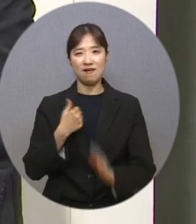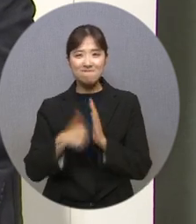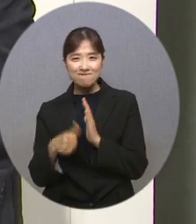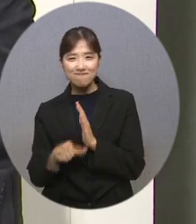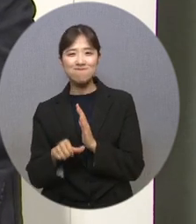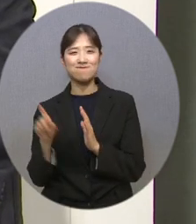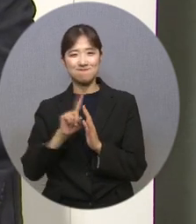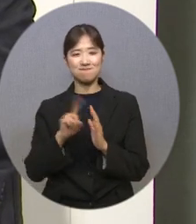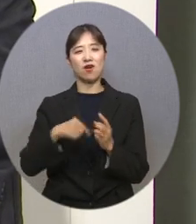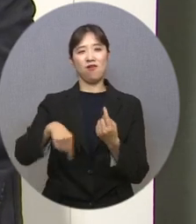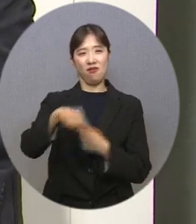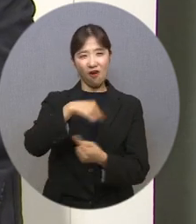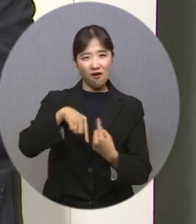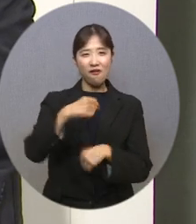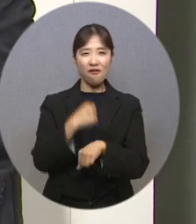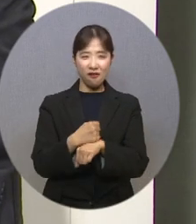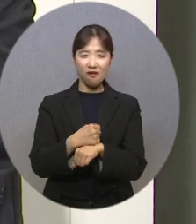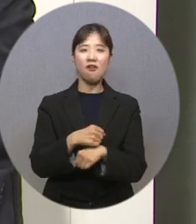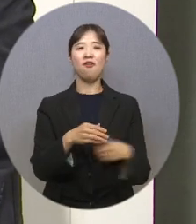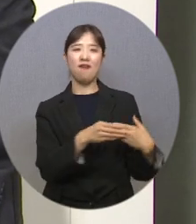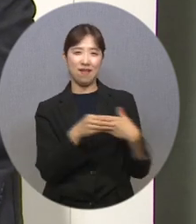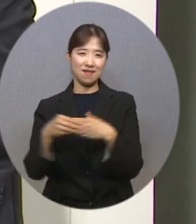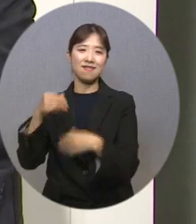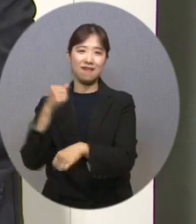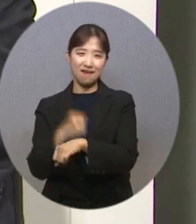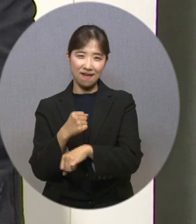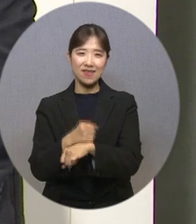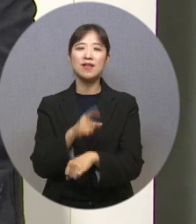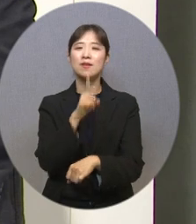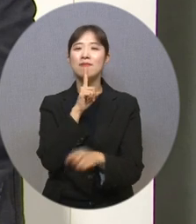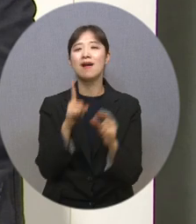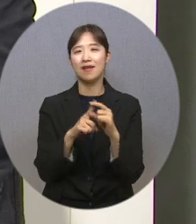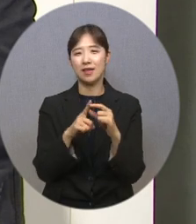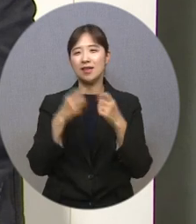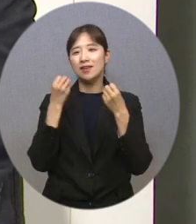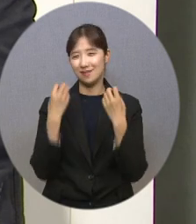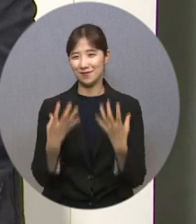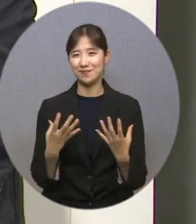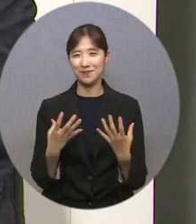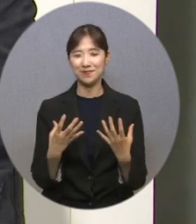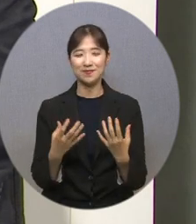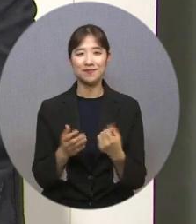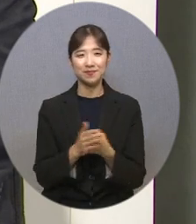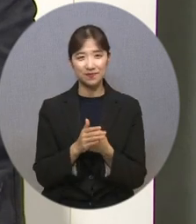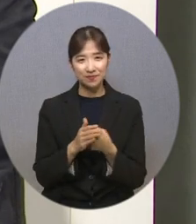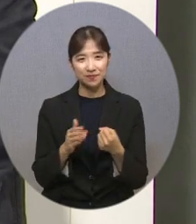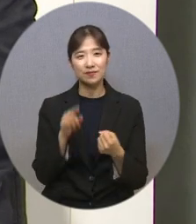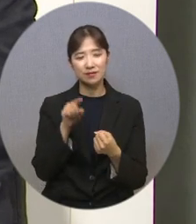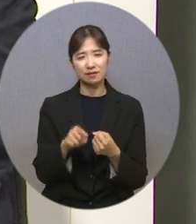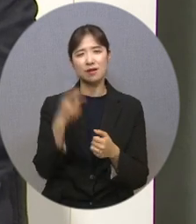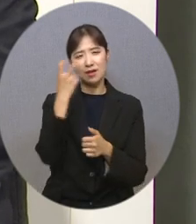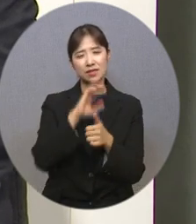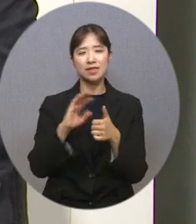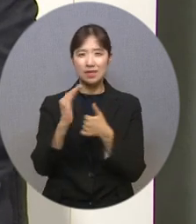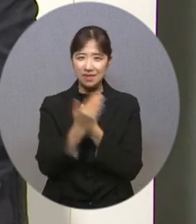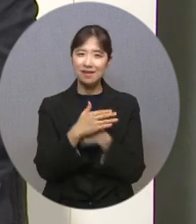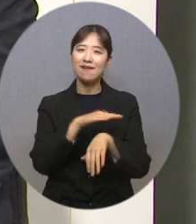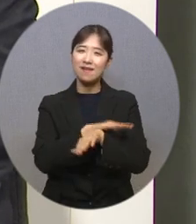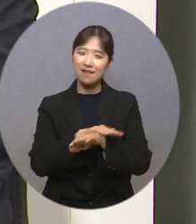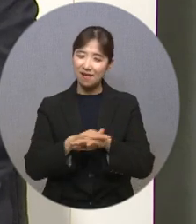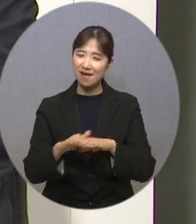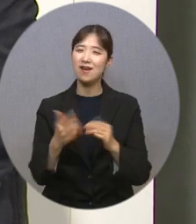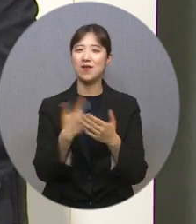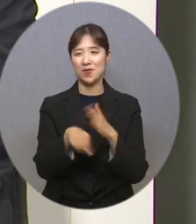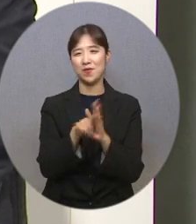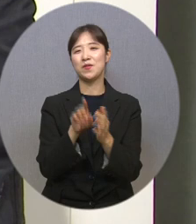수 있고 경제를 이끌어 낼 수 있다라는 그 새로운 신조어거든요. 그래서 그것을 지켜나갈 수 있도록 돕는 역할을